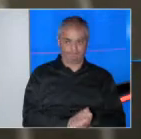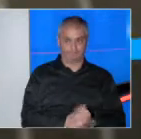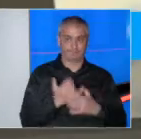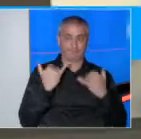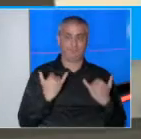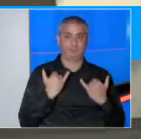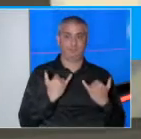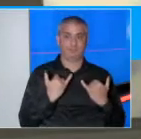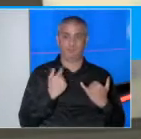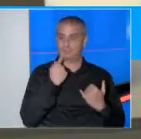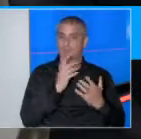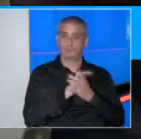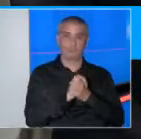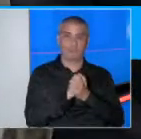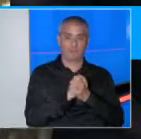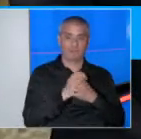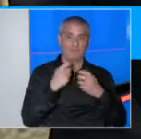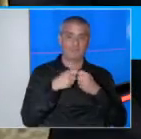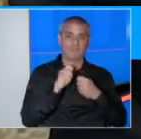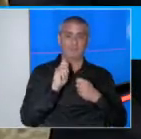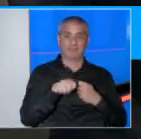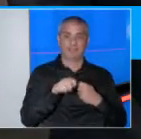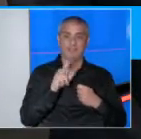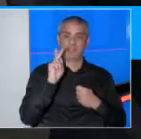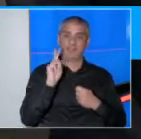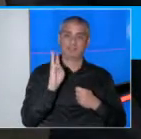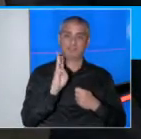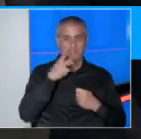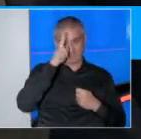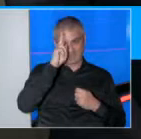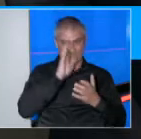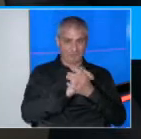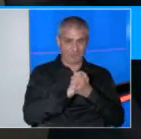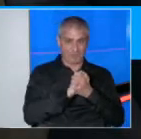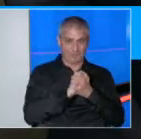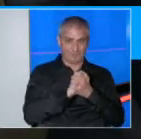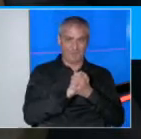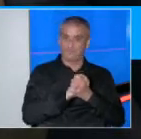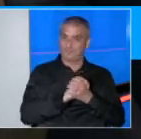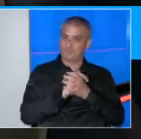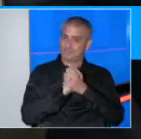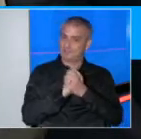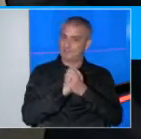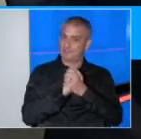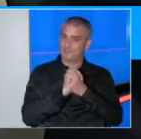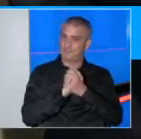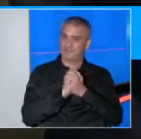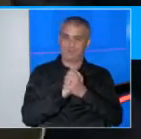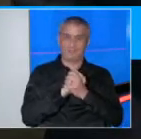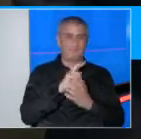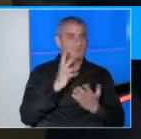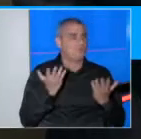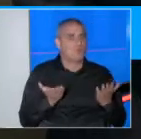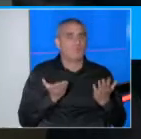ועכשיו נאמר שלום לחברת הכנסת קטי שטרית, הליכוד, שלום. שלום וברכה, שלום נדב.